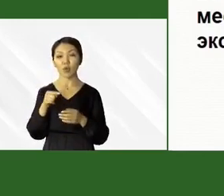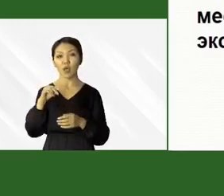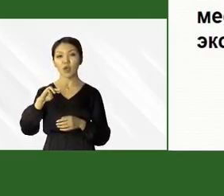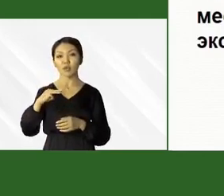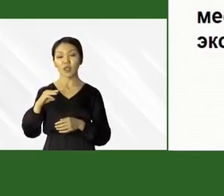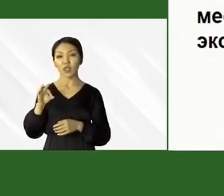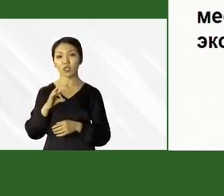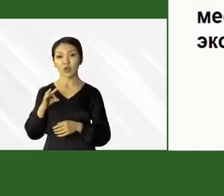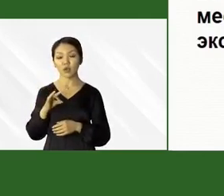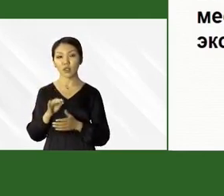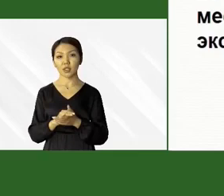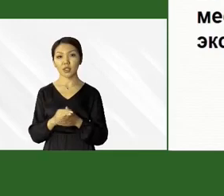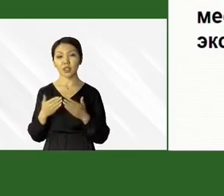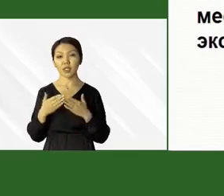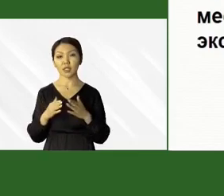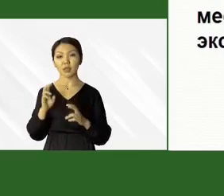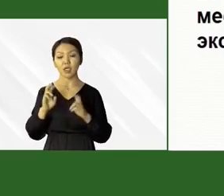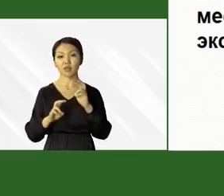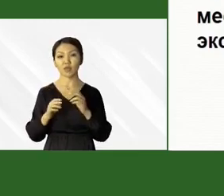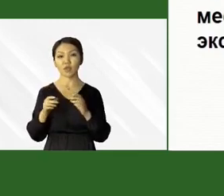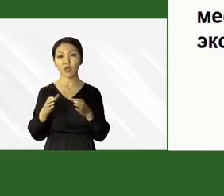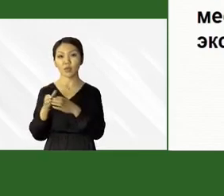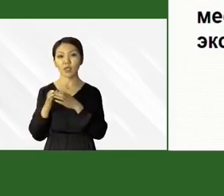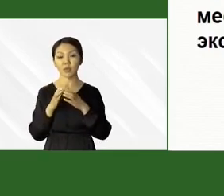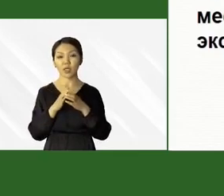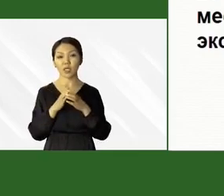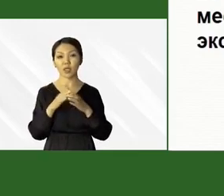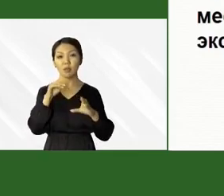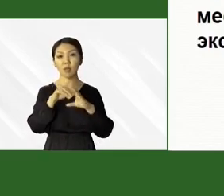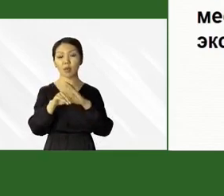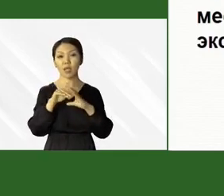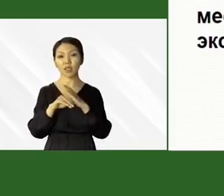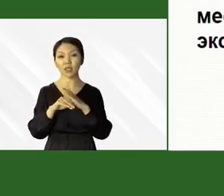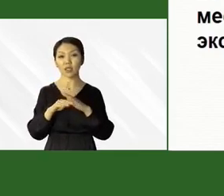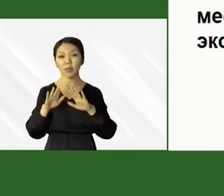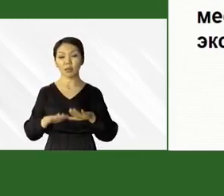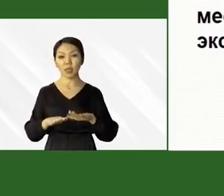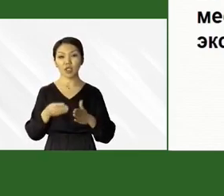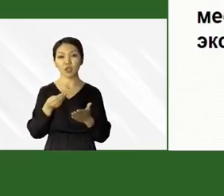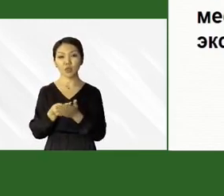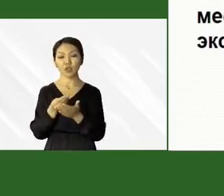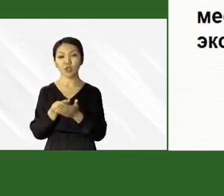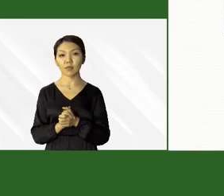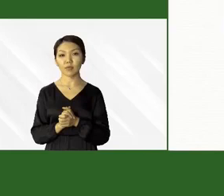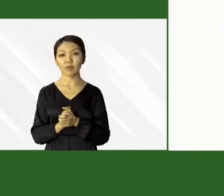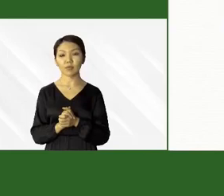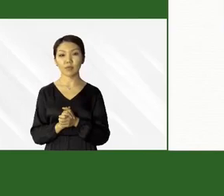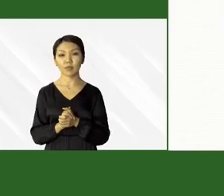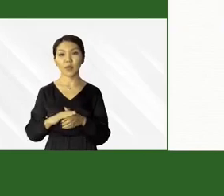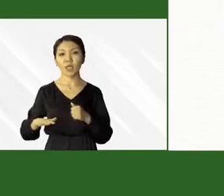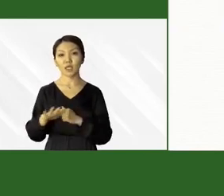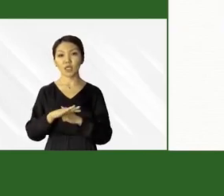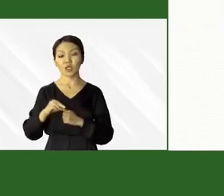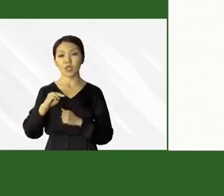открытием производственных предприятий пополняется местный бюджет и, главное, создаются рабочие места. На